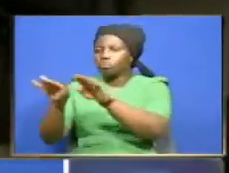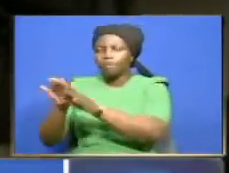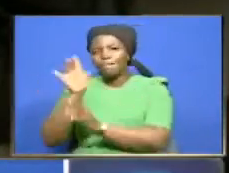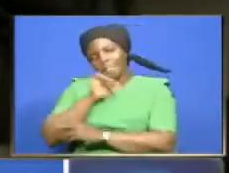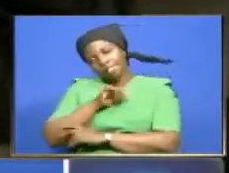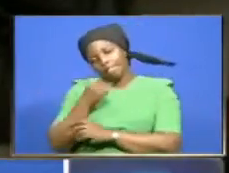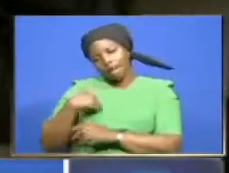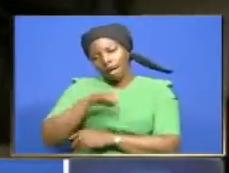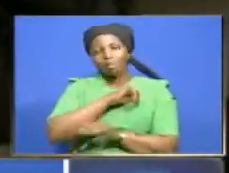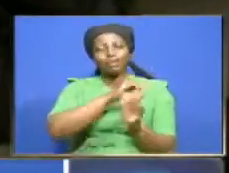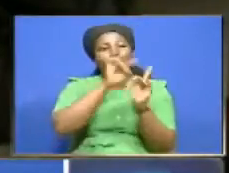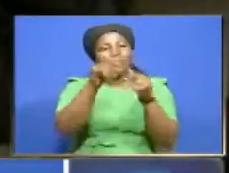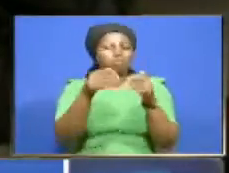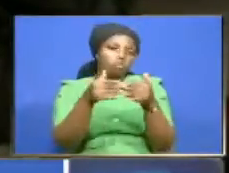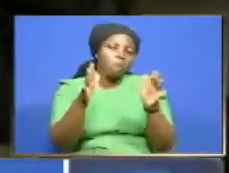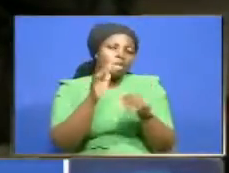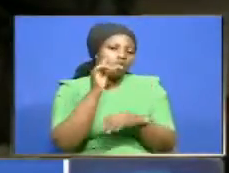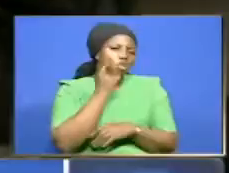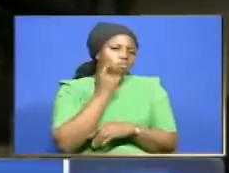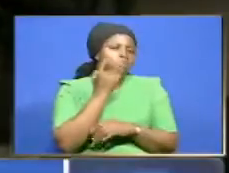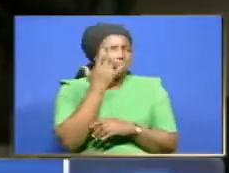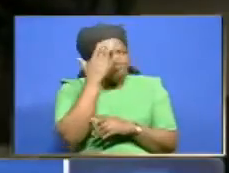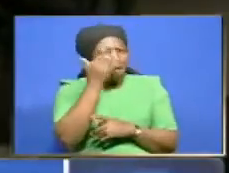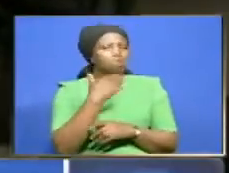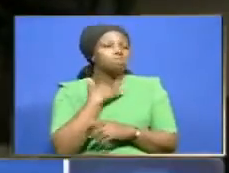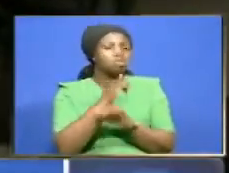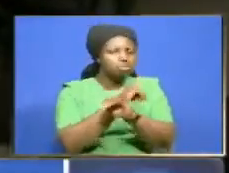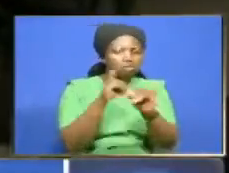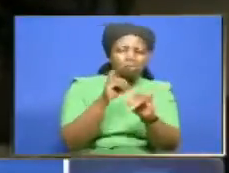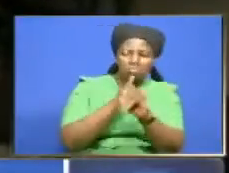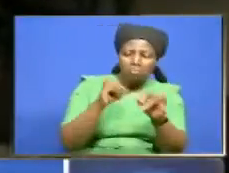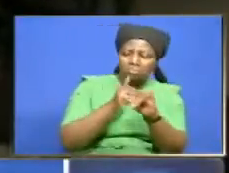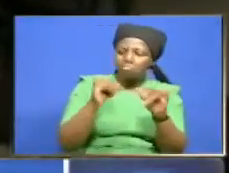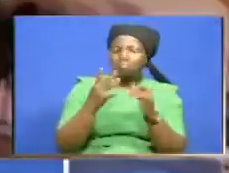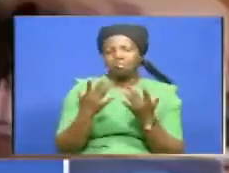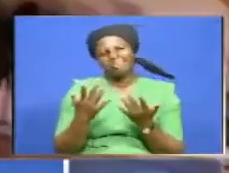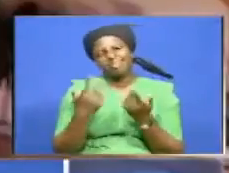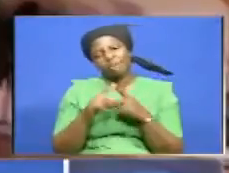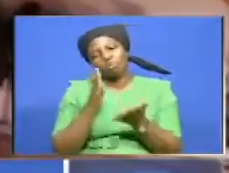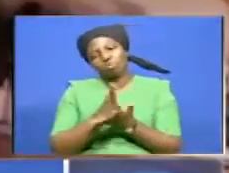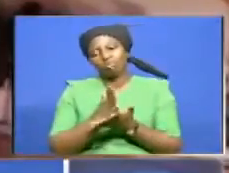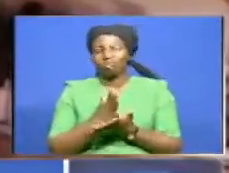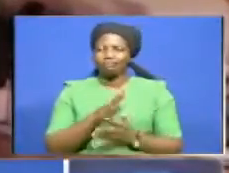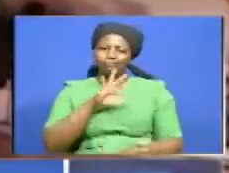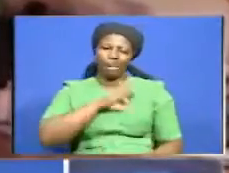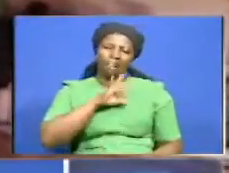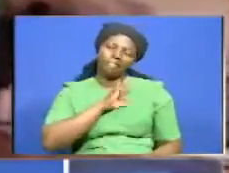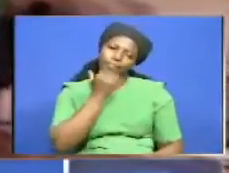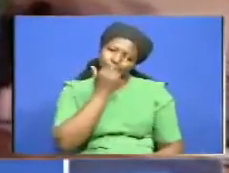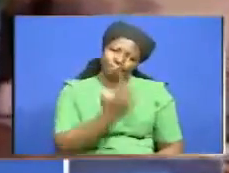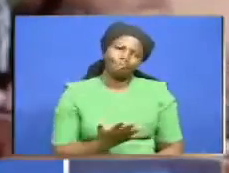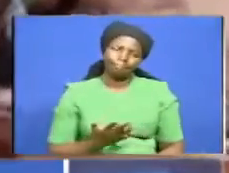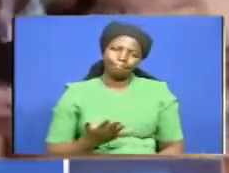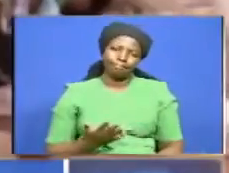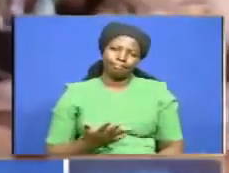tu tunakuja kufungua kwa sababu tupanguse panguse, tutoetoe fumbi, lakini hakuna kitu tunapata hapa.